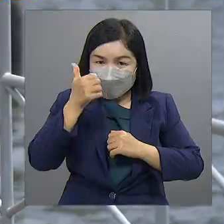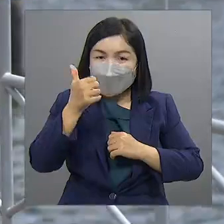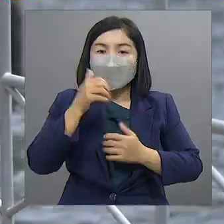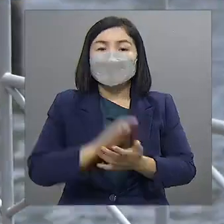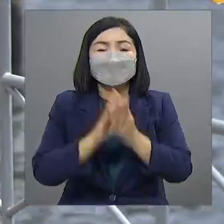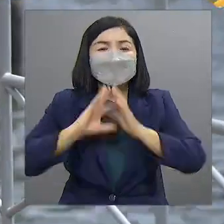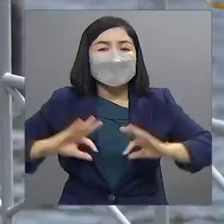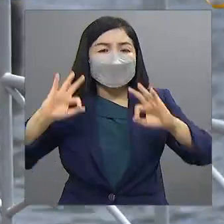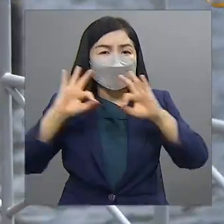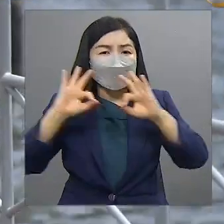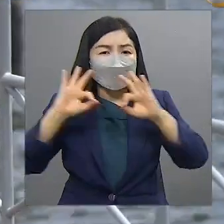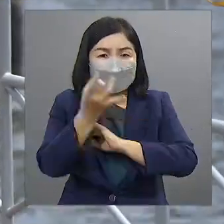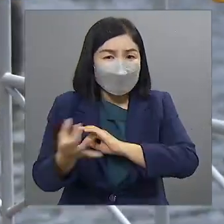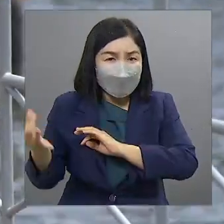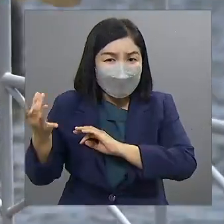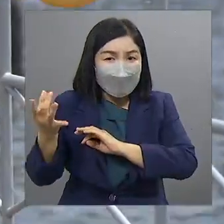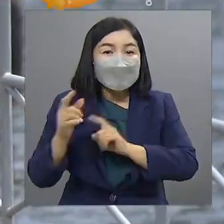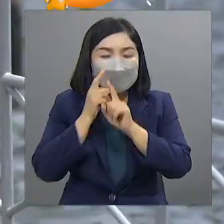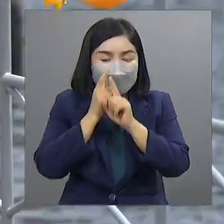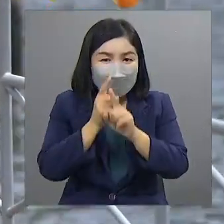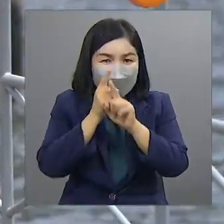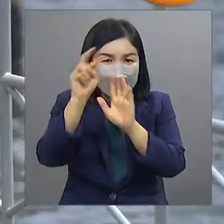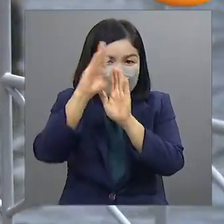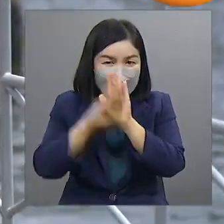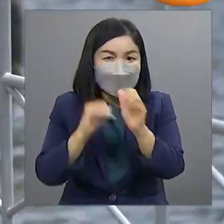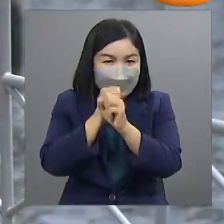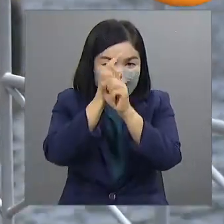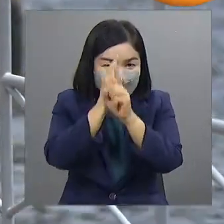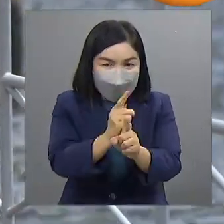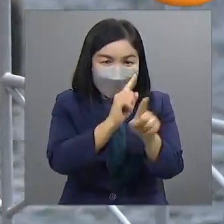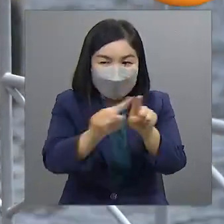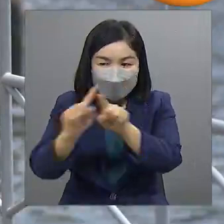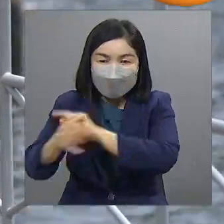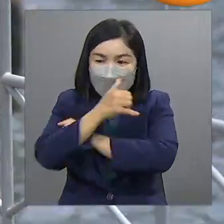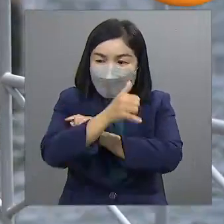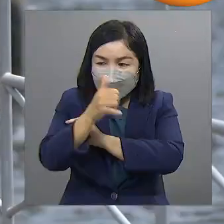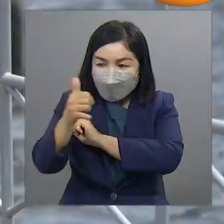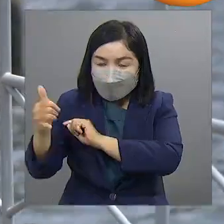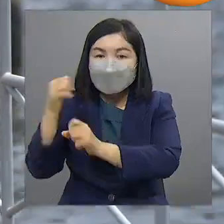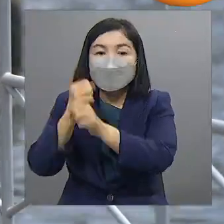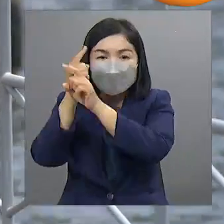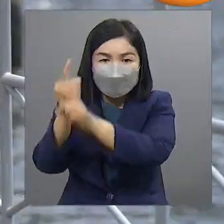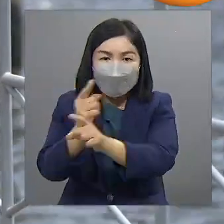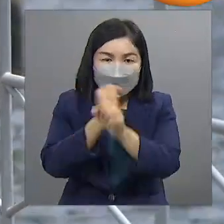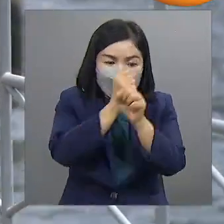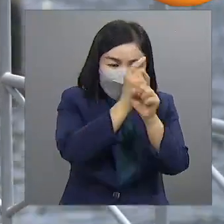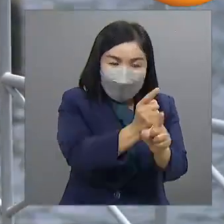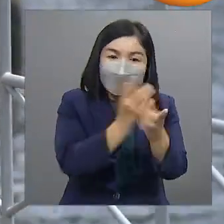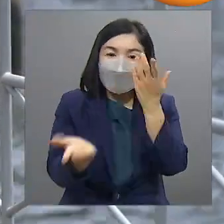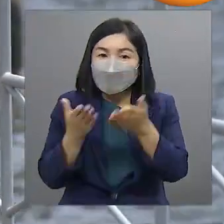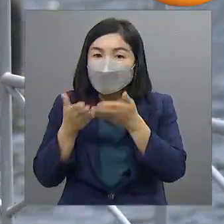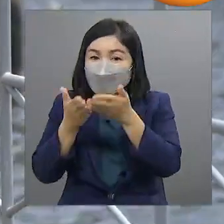ะนั่นก็คือการเคารพกฎกติกานั่นเองของทุกสถานที่และทุกกิจกรรมที่เราทำไม่ว่าจะเป็นการล่องเรือก็ต้องสวมใ